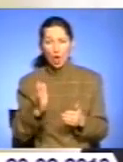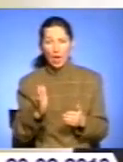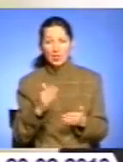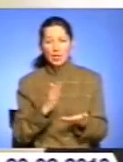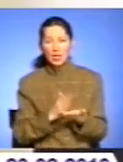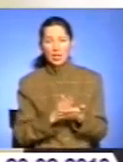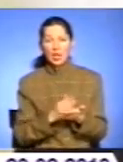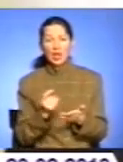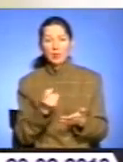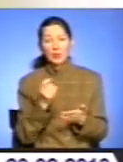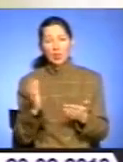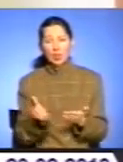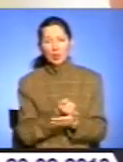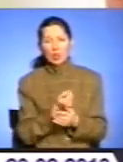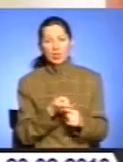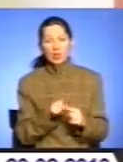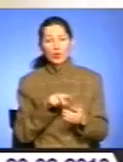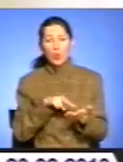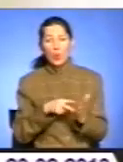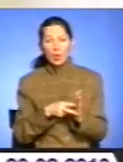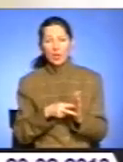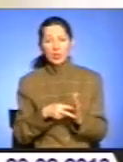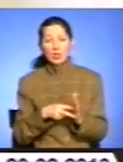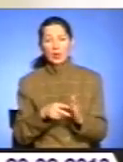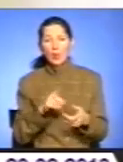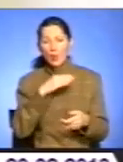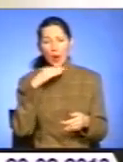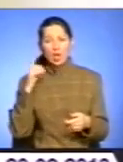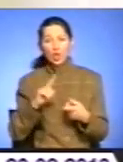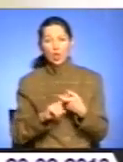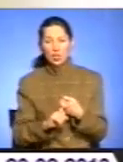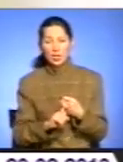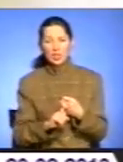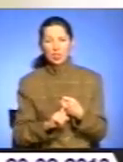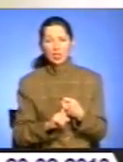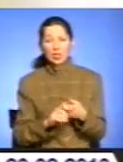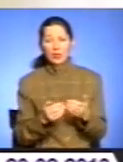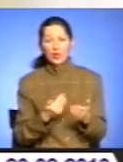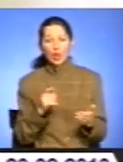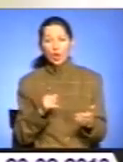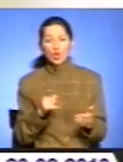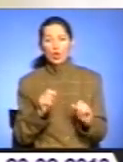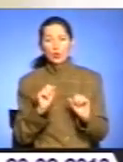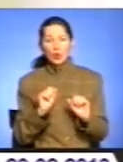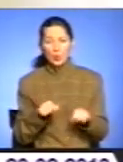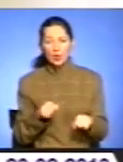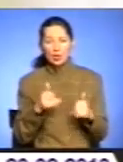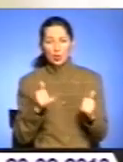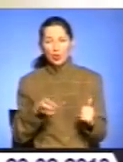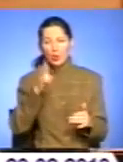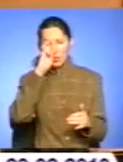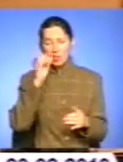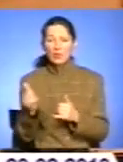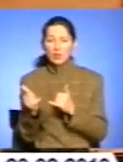якісь невеличкі досягнення в цьому плані, але разом з тим багато залежить від того, що спроможності сьогодні держави